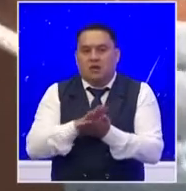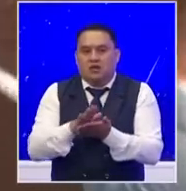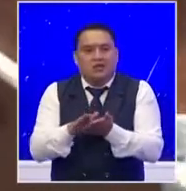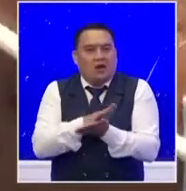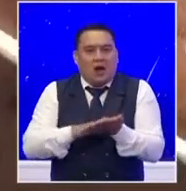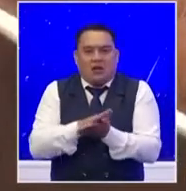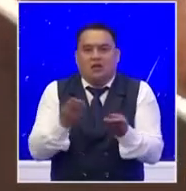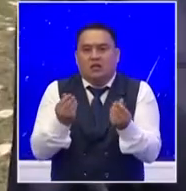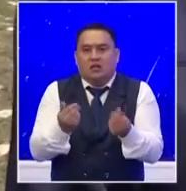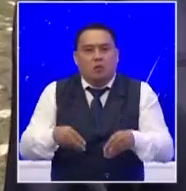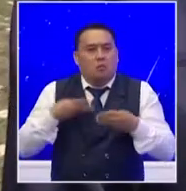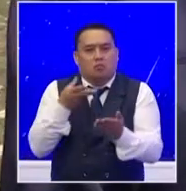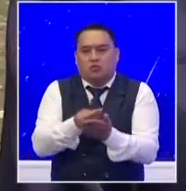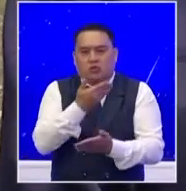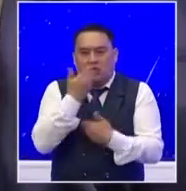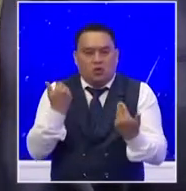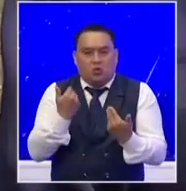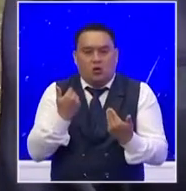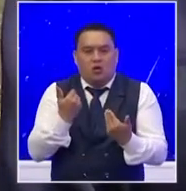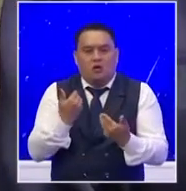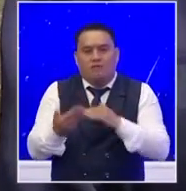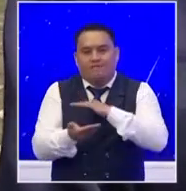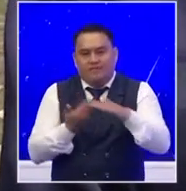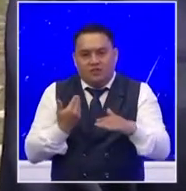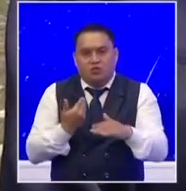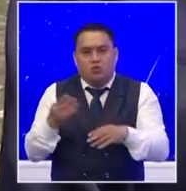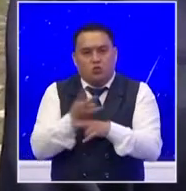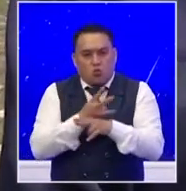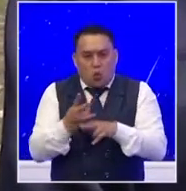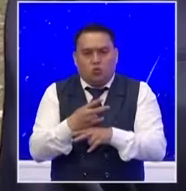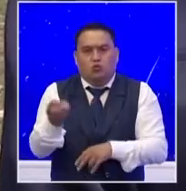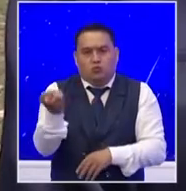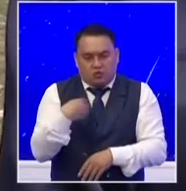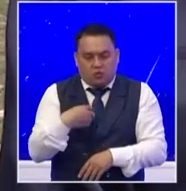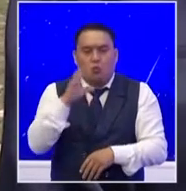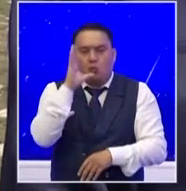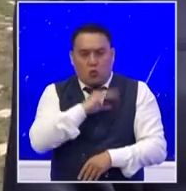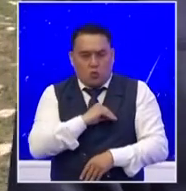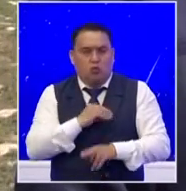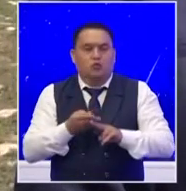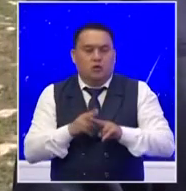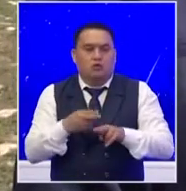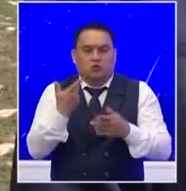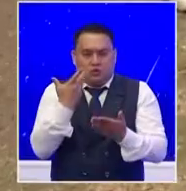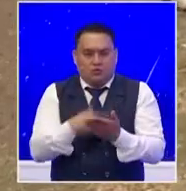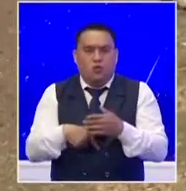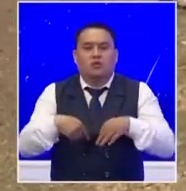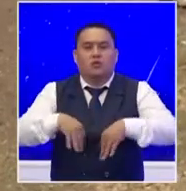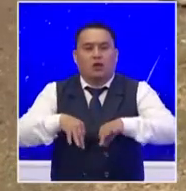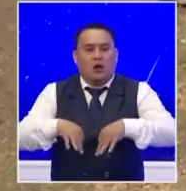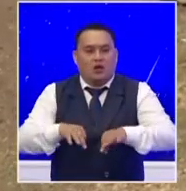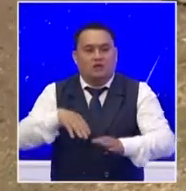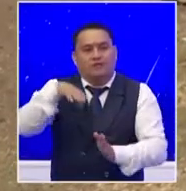никакие деньги мы ничего не платим. И на вызов приезжает тоже, и ночью приезжает, если надо, бывает. У них свой транспорт. В